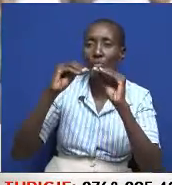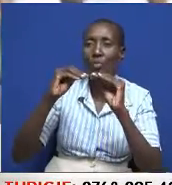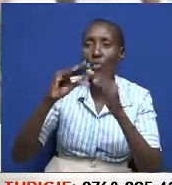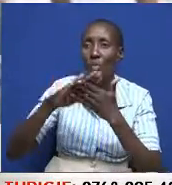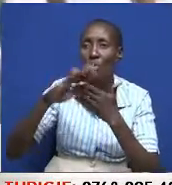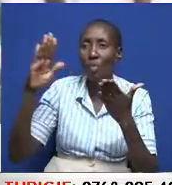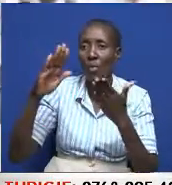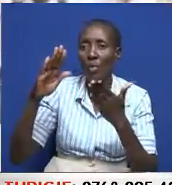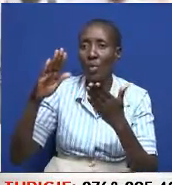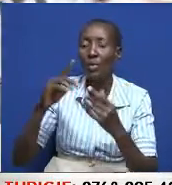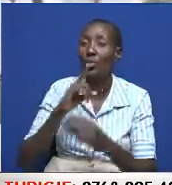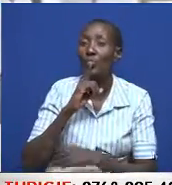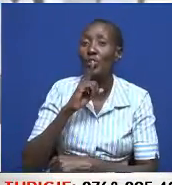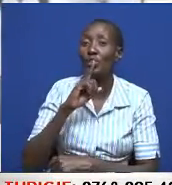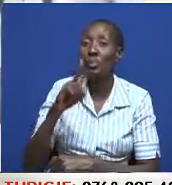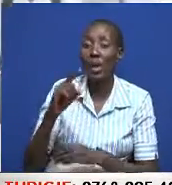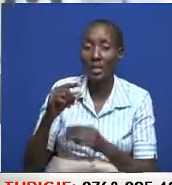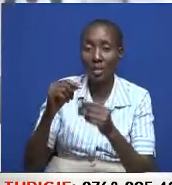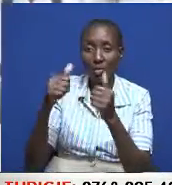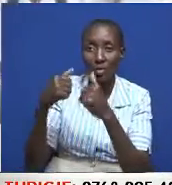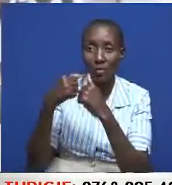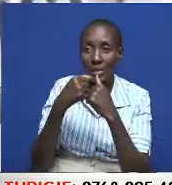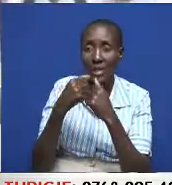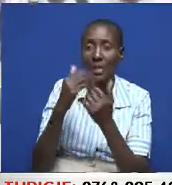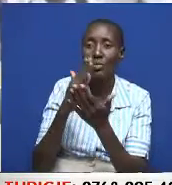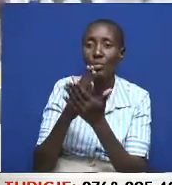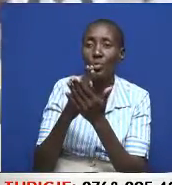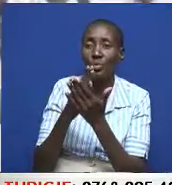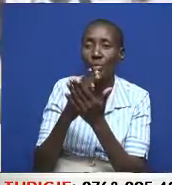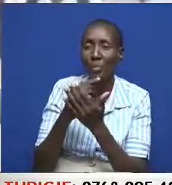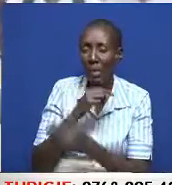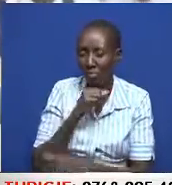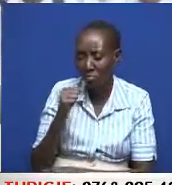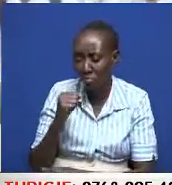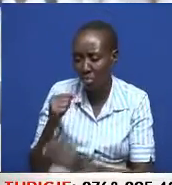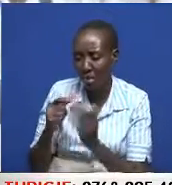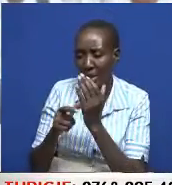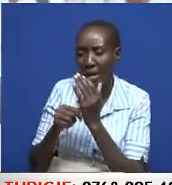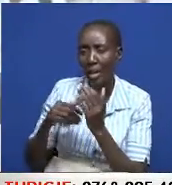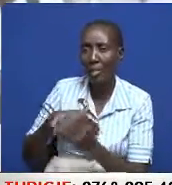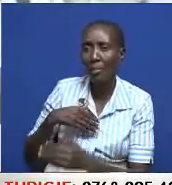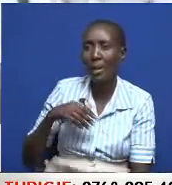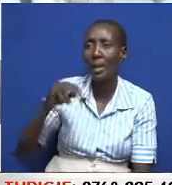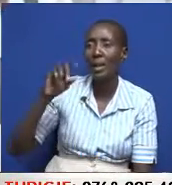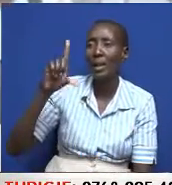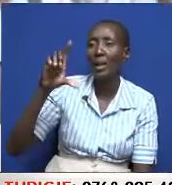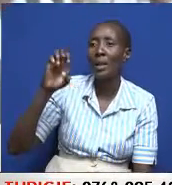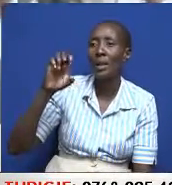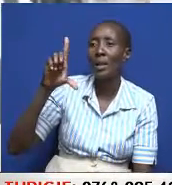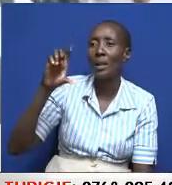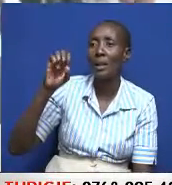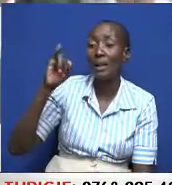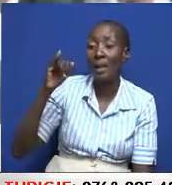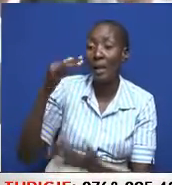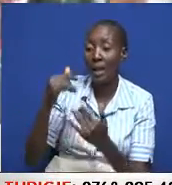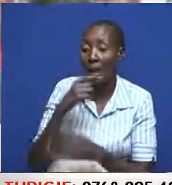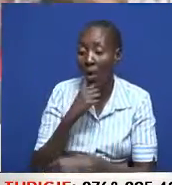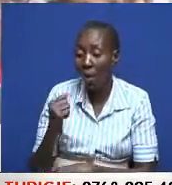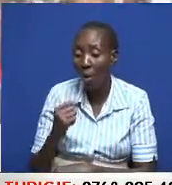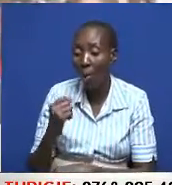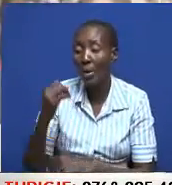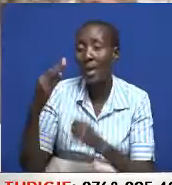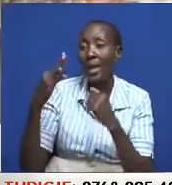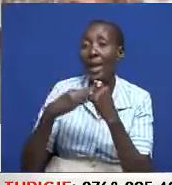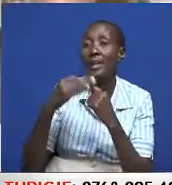yanatekelezwa kwa ukweli. Mimi ni mzee naitwa Moses Leleu Laima na saizi nina miaka 85. Kwa muda wangu